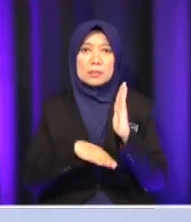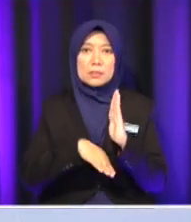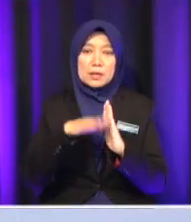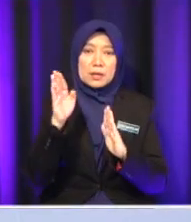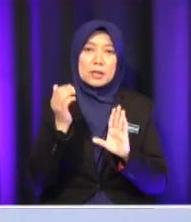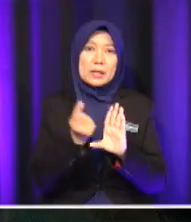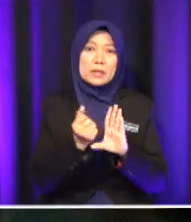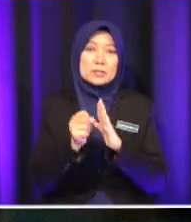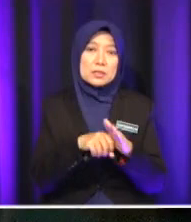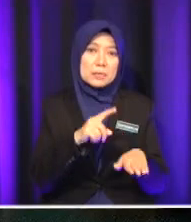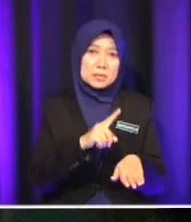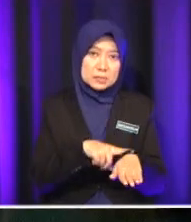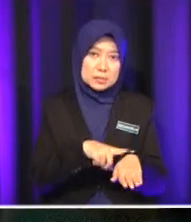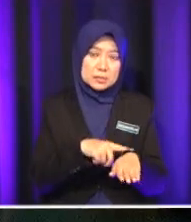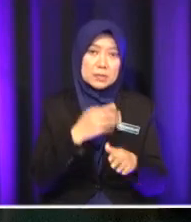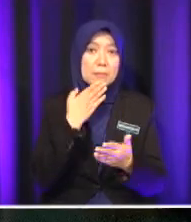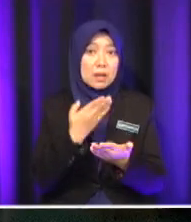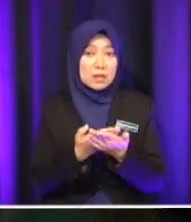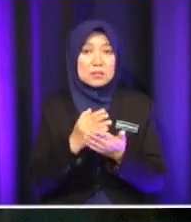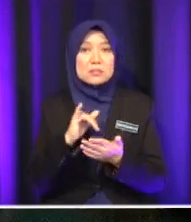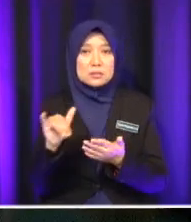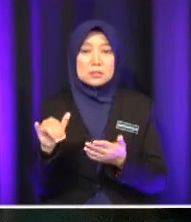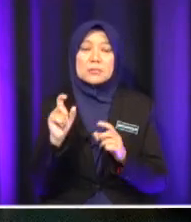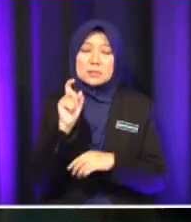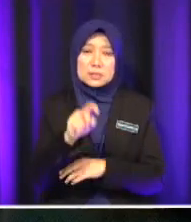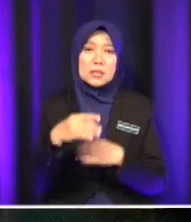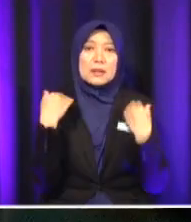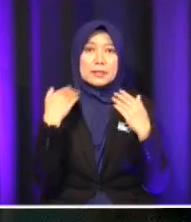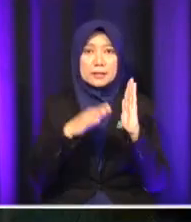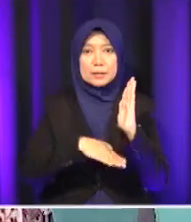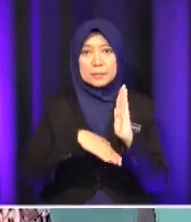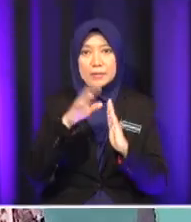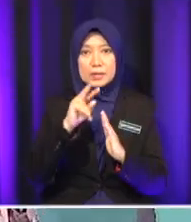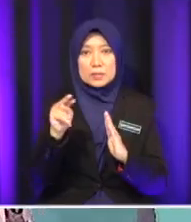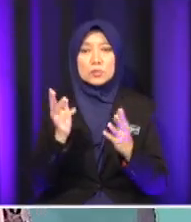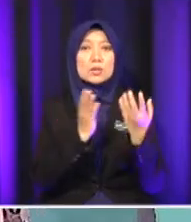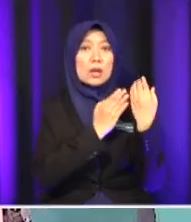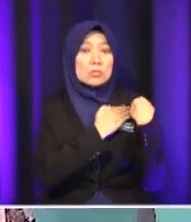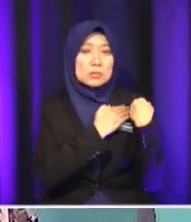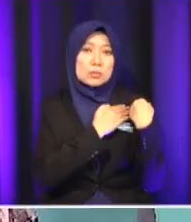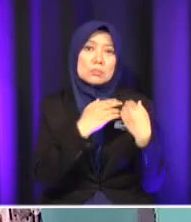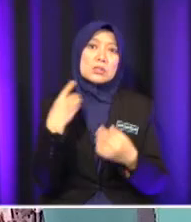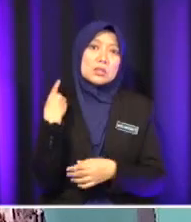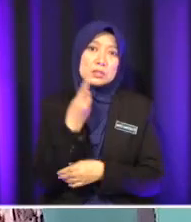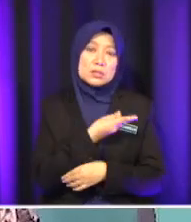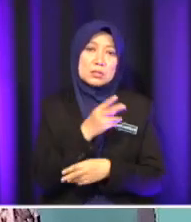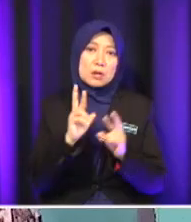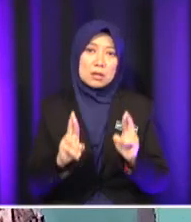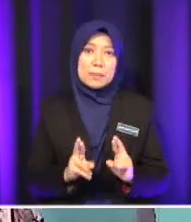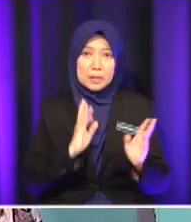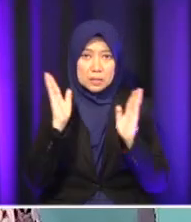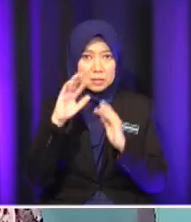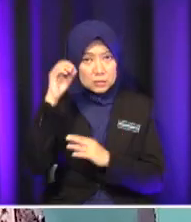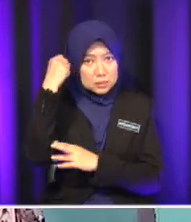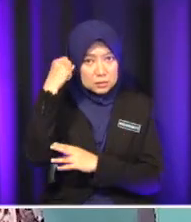boleh sebaik-baiknya karena ada kelebihan ecoss massa jadi tanggung jawab kita lah sebagai rakyat indonesia supaya sudah